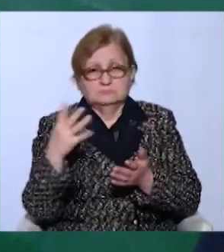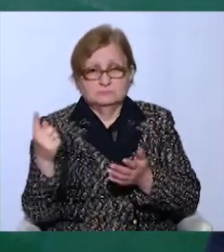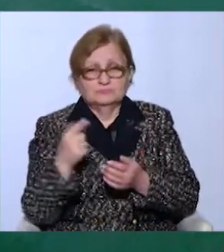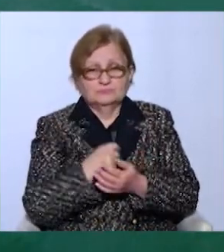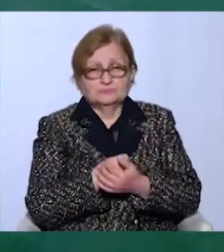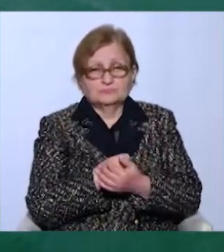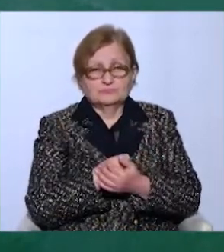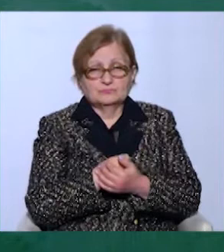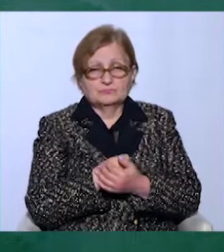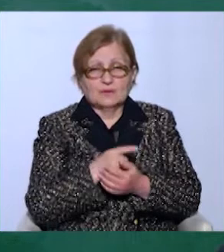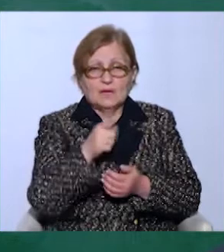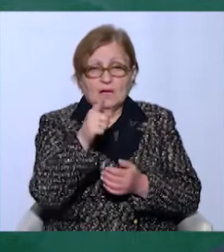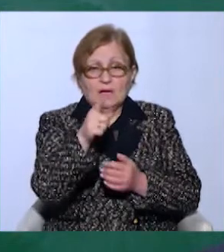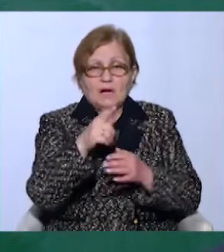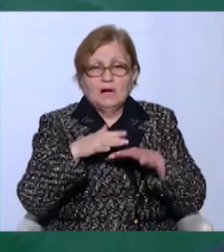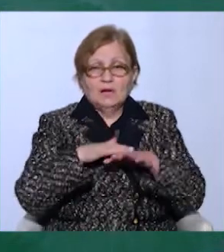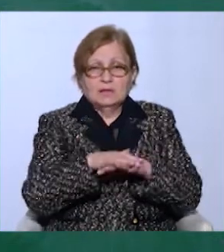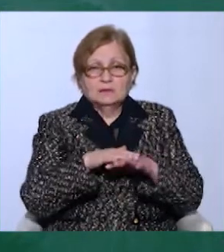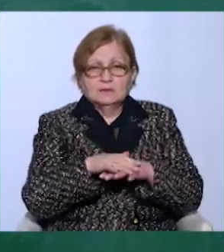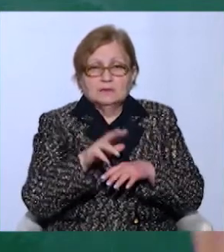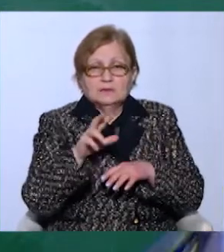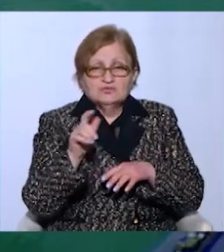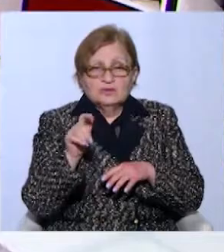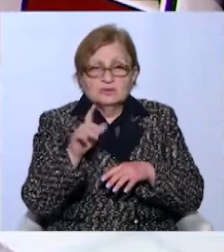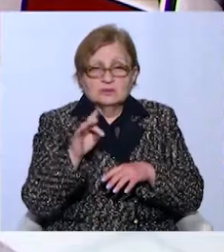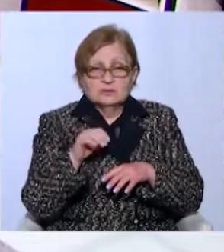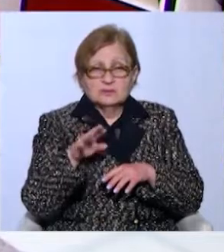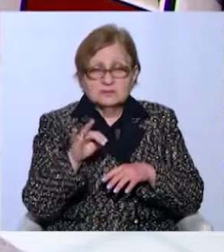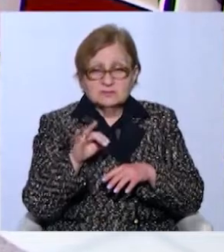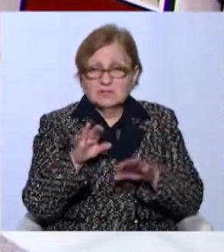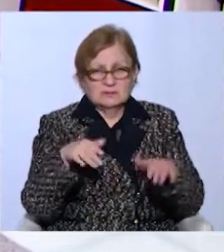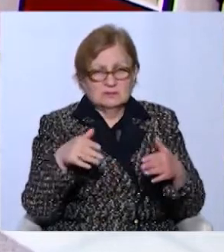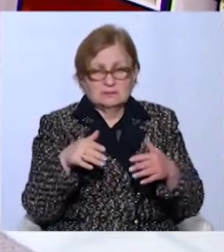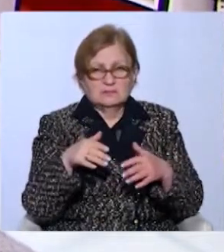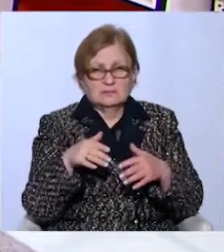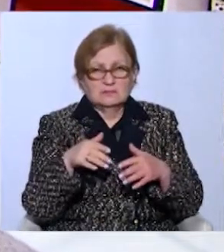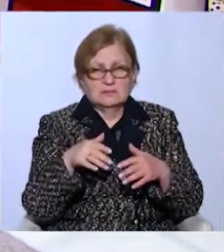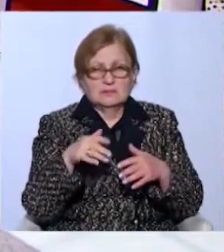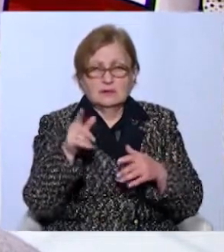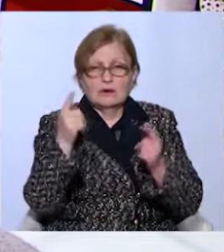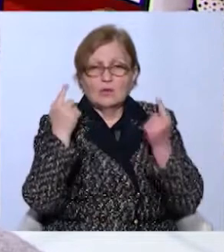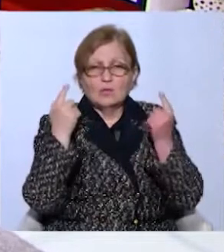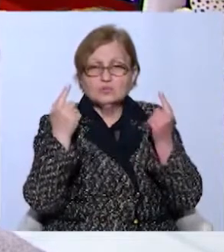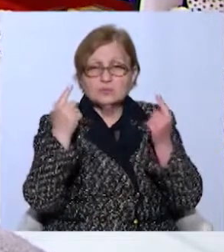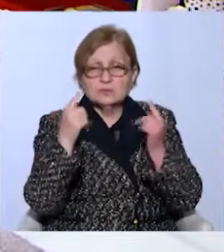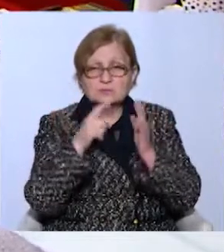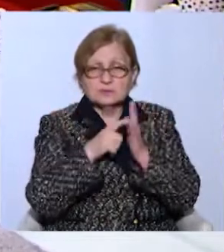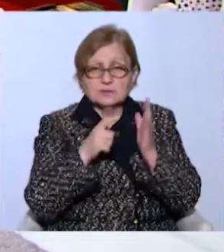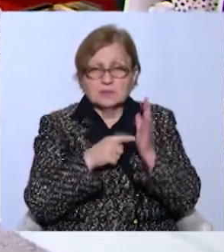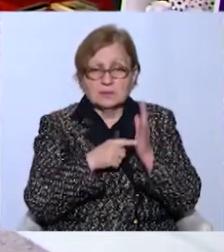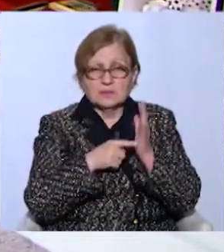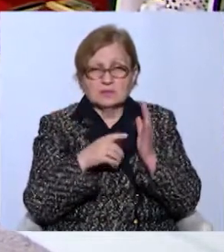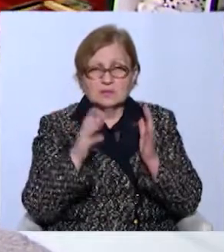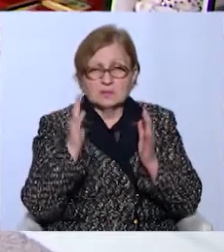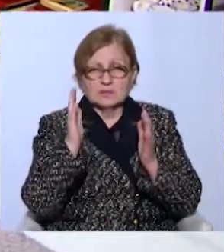41 რო 29 ჯერადი იყოს ასე ლაპარაკობ როგორ არ არის ჯერადი მაგრამ რომ იყოს მაშინ უდიდესი გამყოფი იქნებოდა პატარა